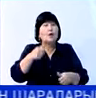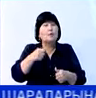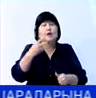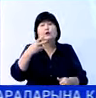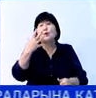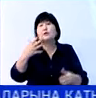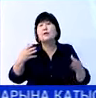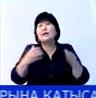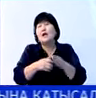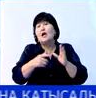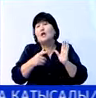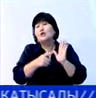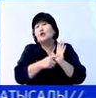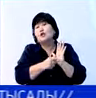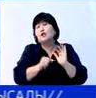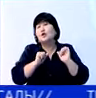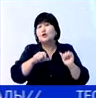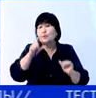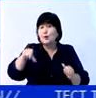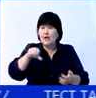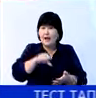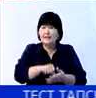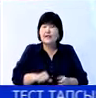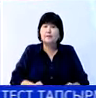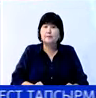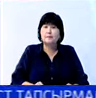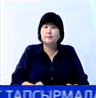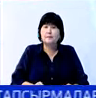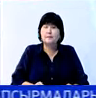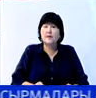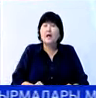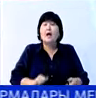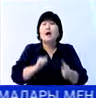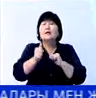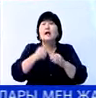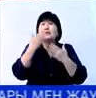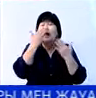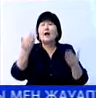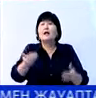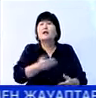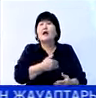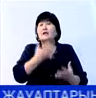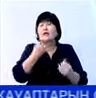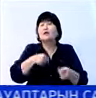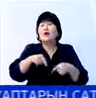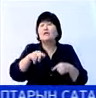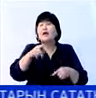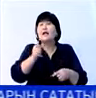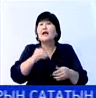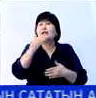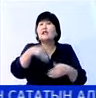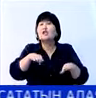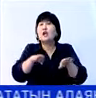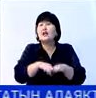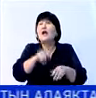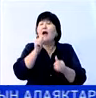35 команда 700 спортшы қатысты. Жарыс халықаралық әуесқойлар футбол лигасының ережесін сәйкес өтті.